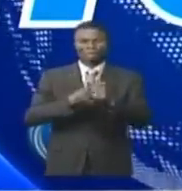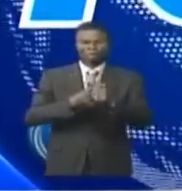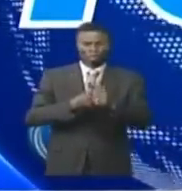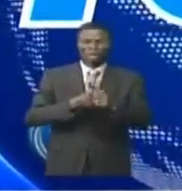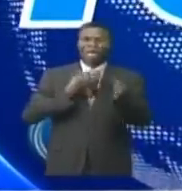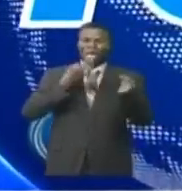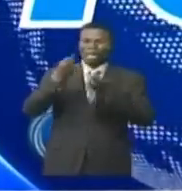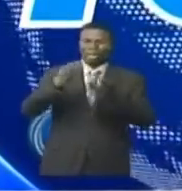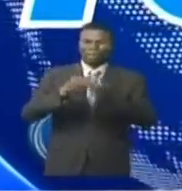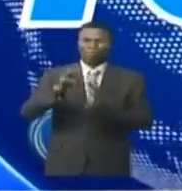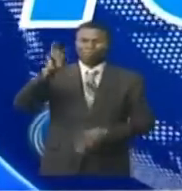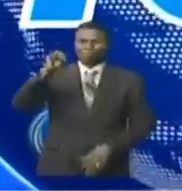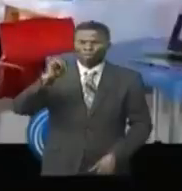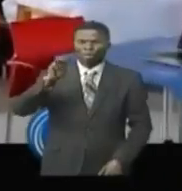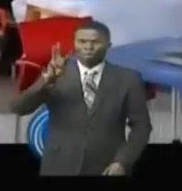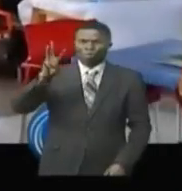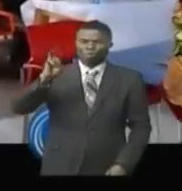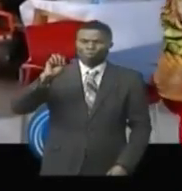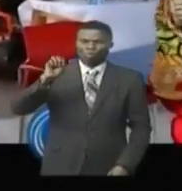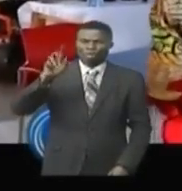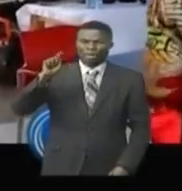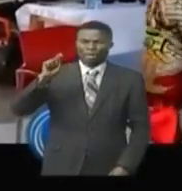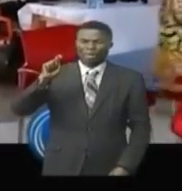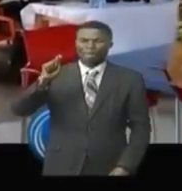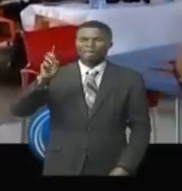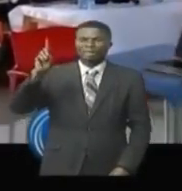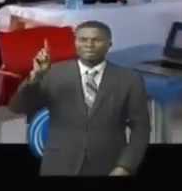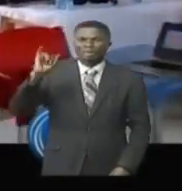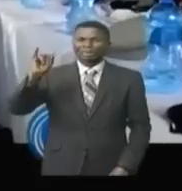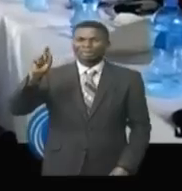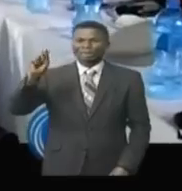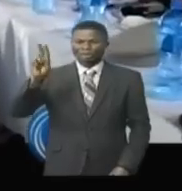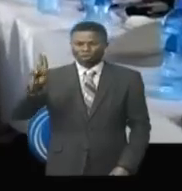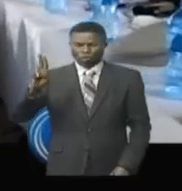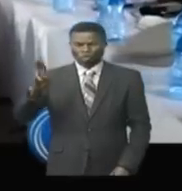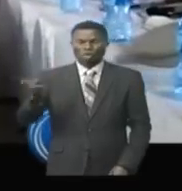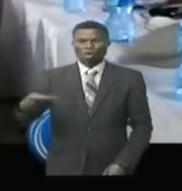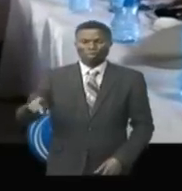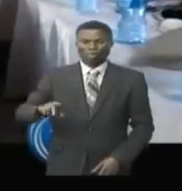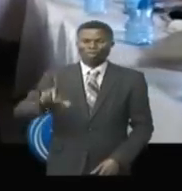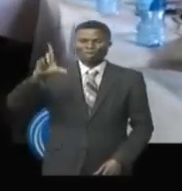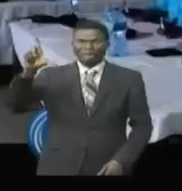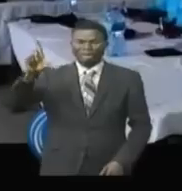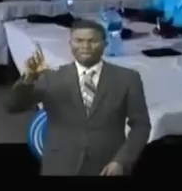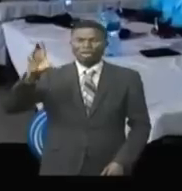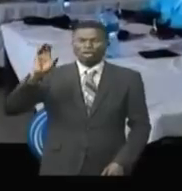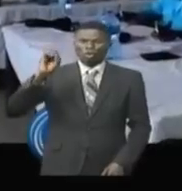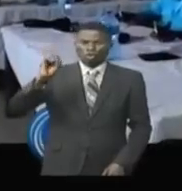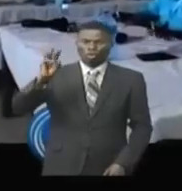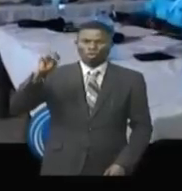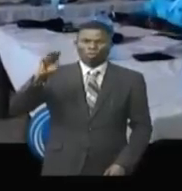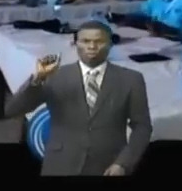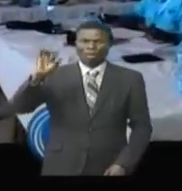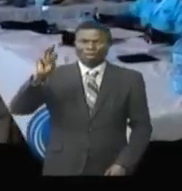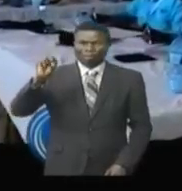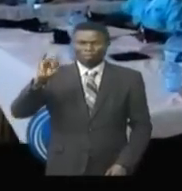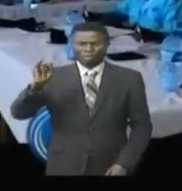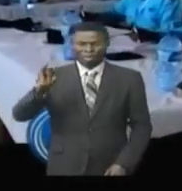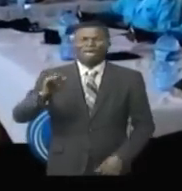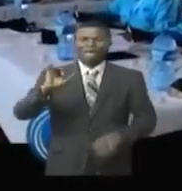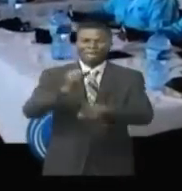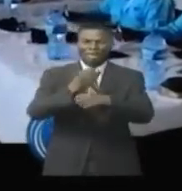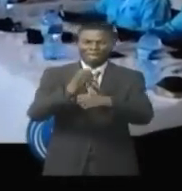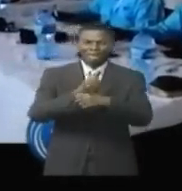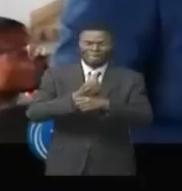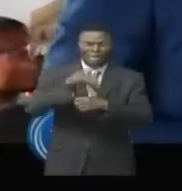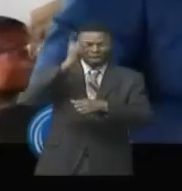dans la province de Lomami. Cap vers Mweneditu dans la province de la Lomami, c'est une continuité formée. Les acteurs de